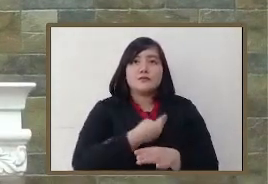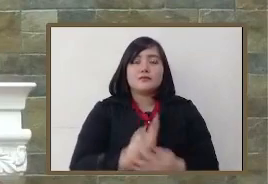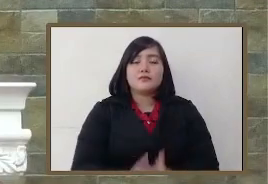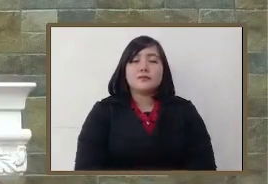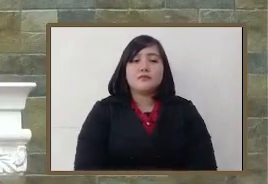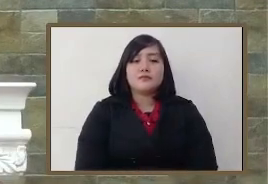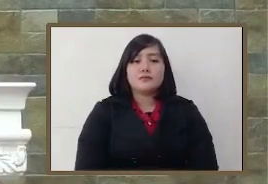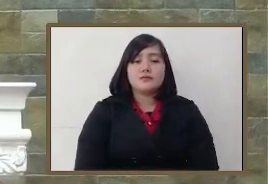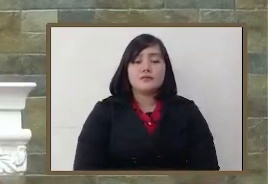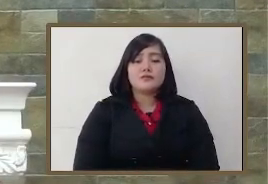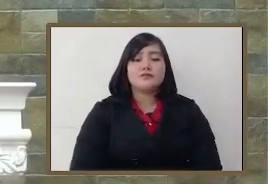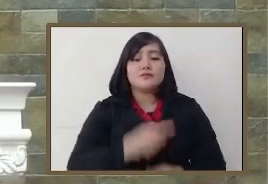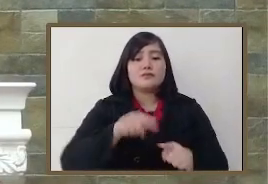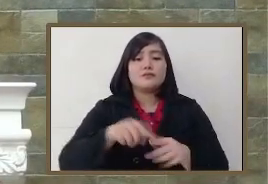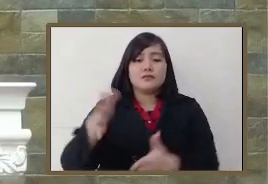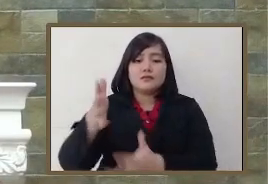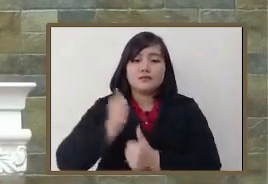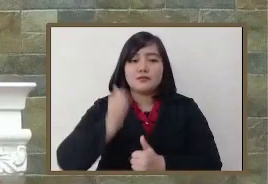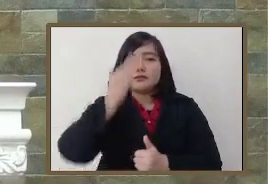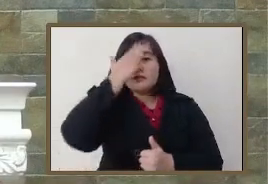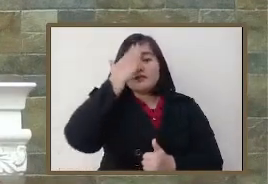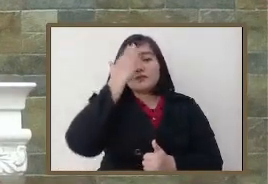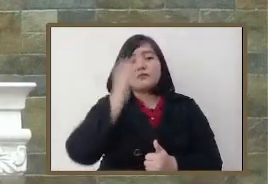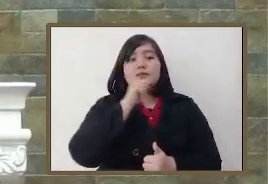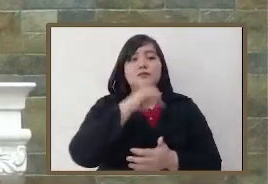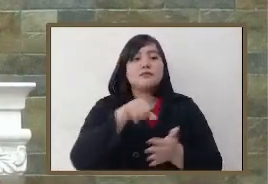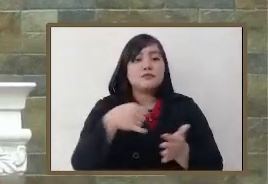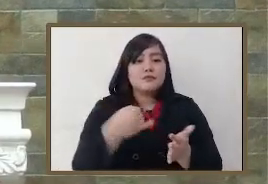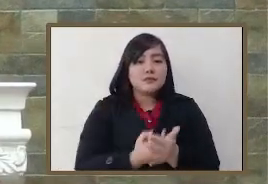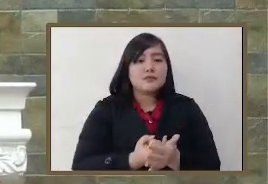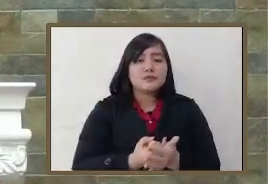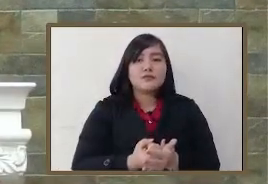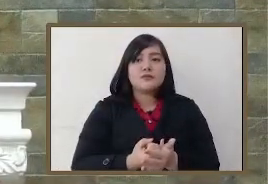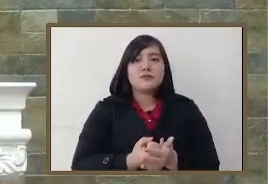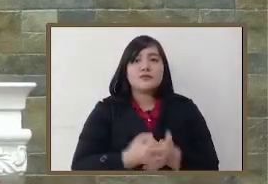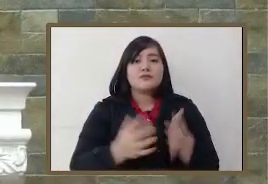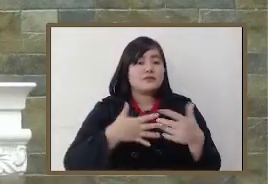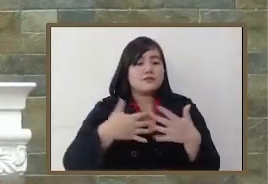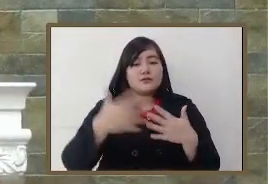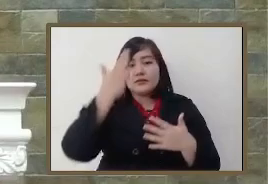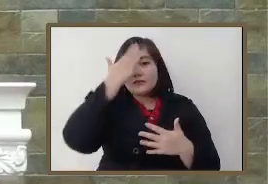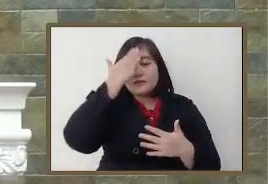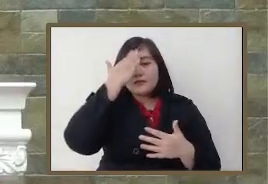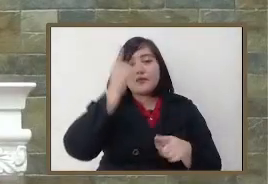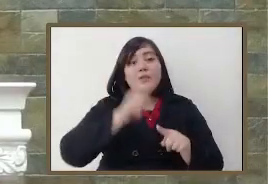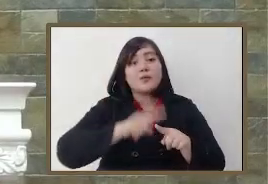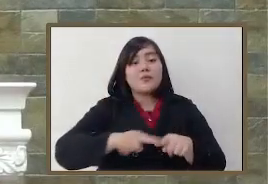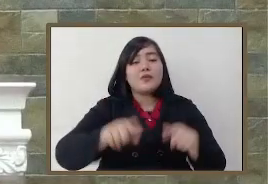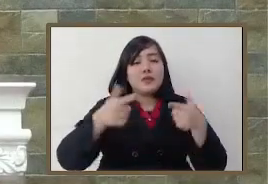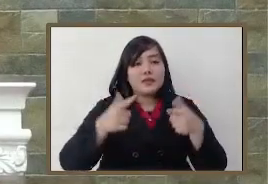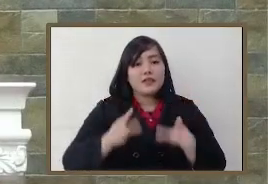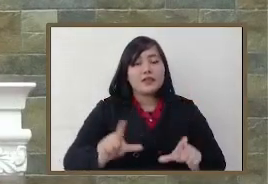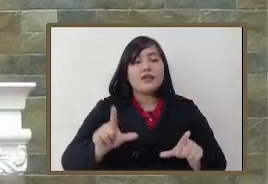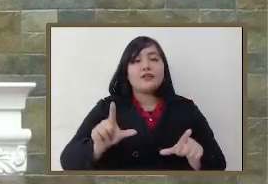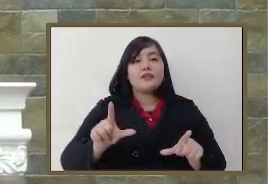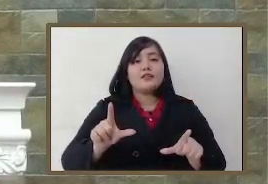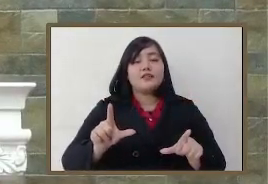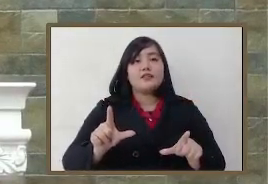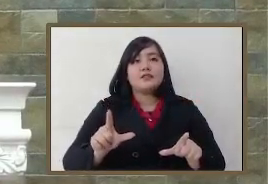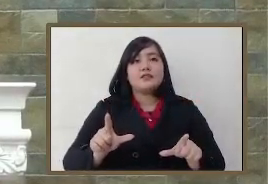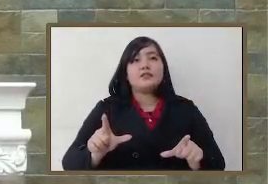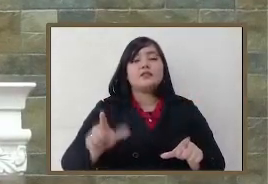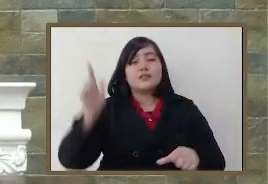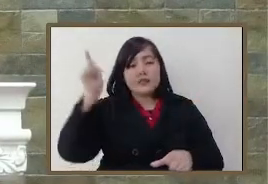pag nag-acquire tayo, hindi lamang basta knowledge, kundi let it multiply. Grace and